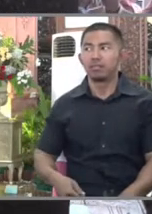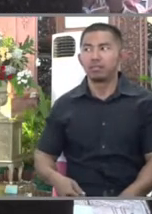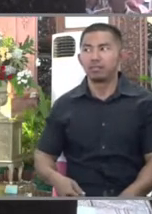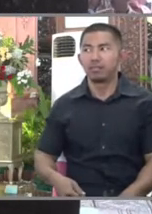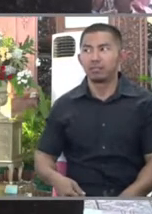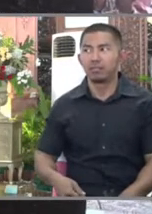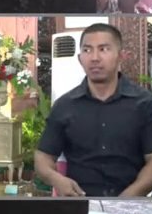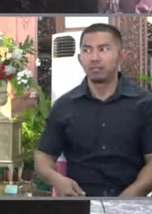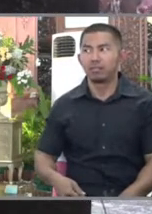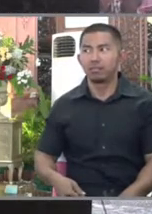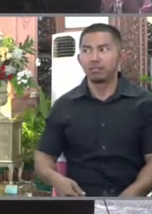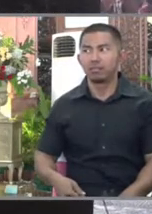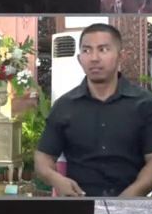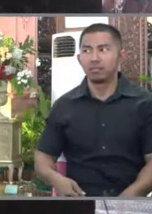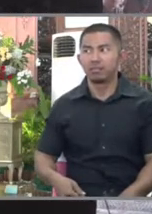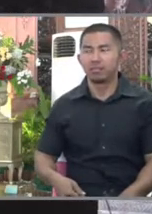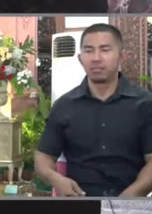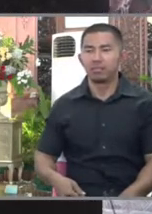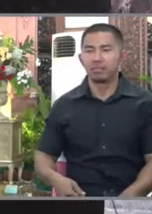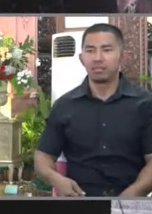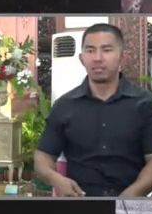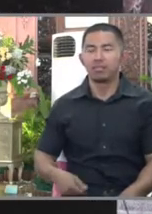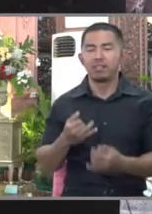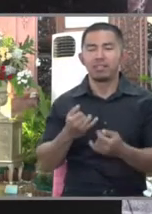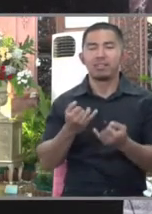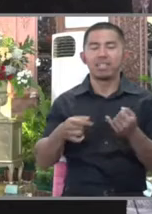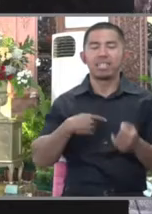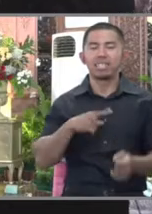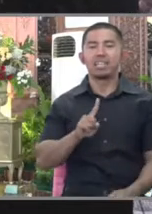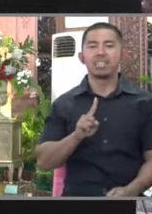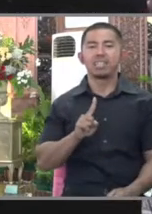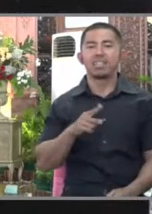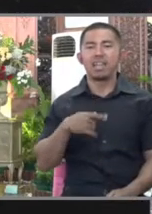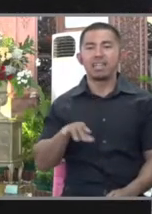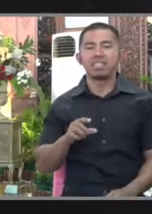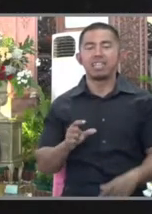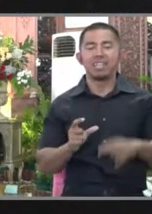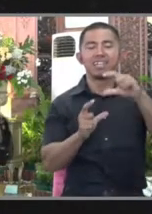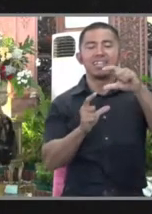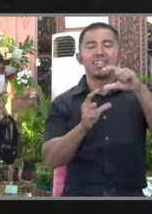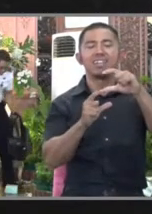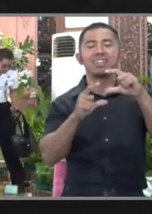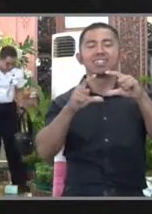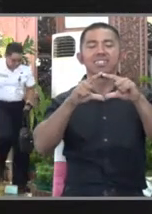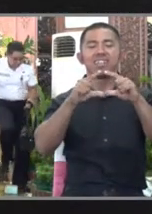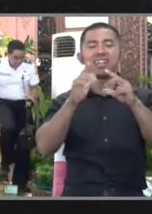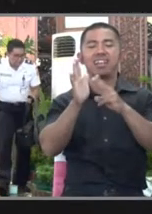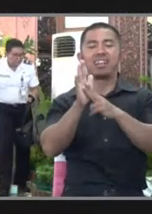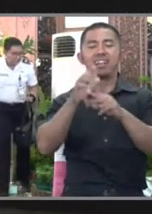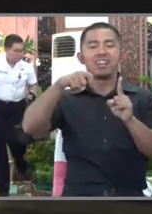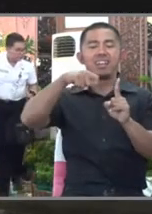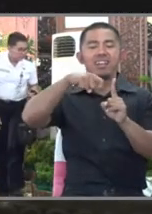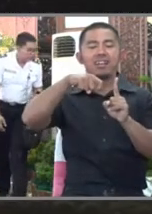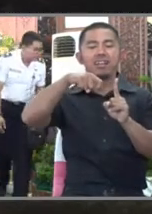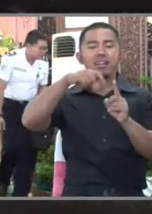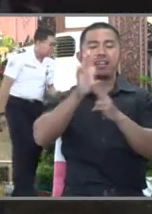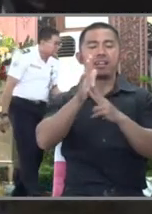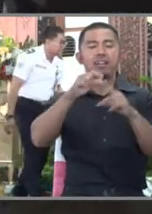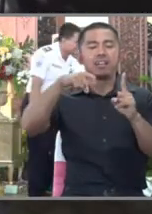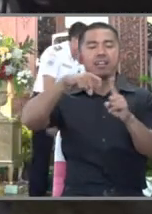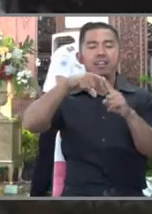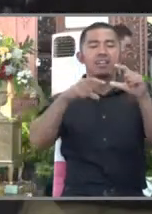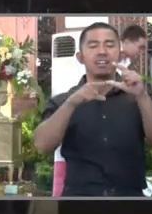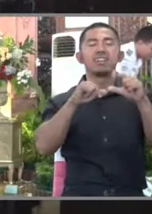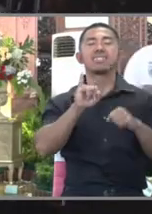gonmu wae, rasa Indonesia. Oh, saya, dari saya. Itu adanya sanksi. Oke. Okay. Adanya diwujud-wujudin sanksi, bocah iki